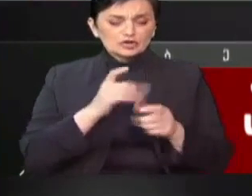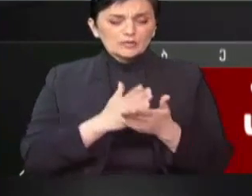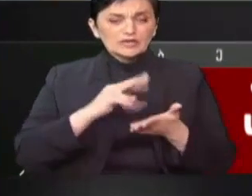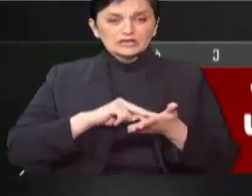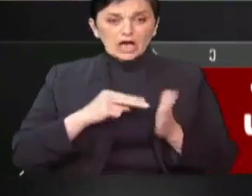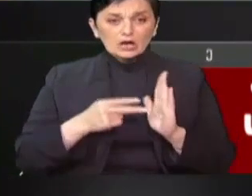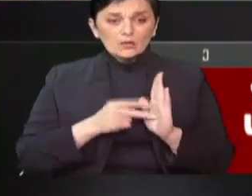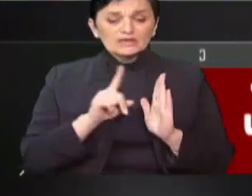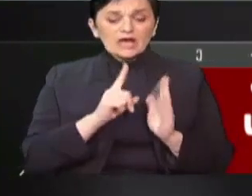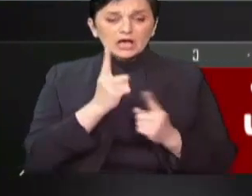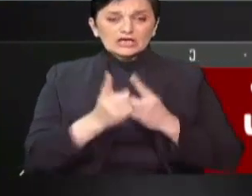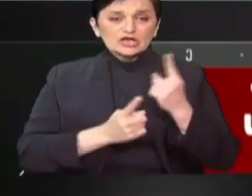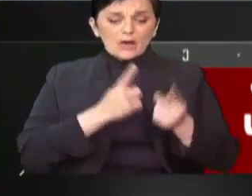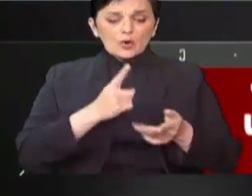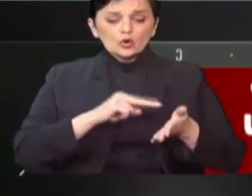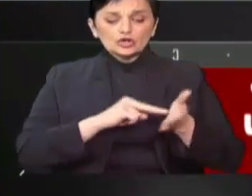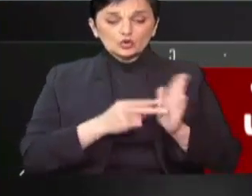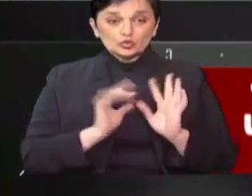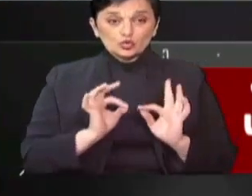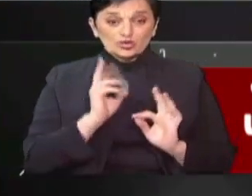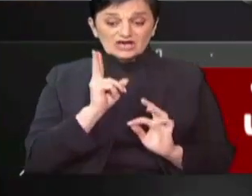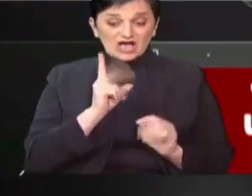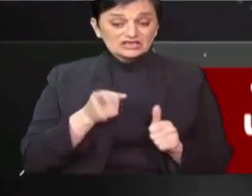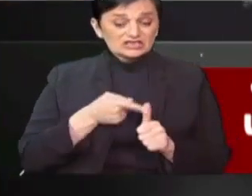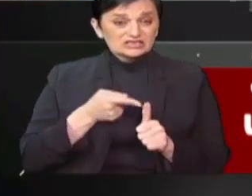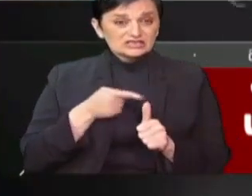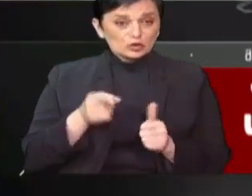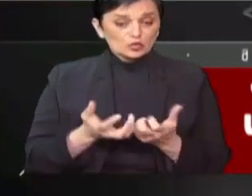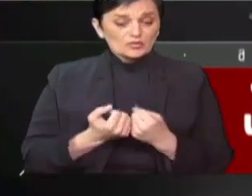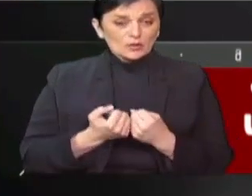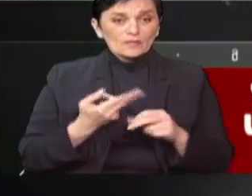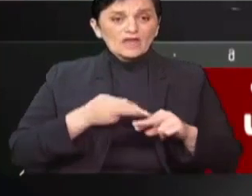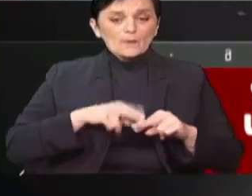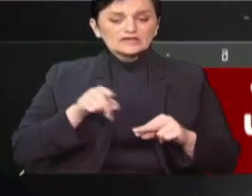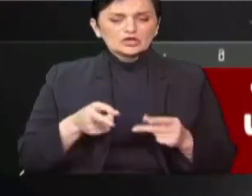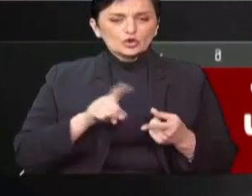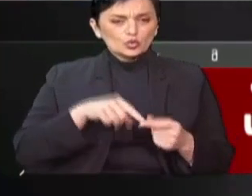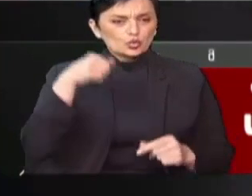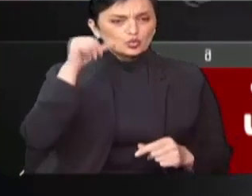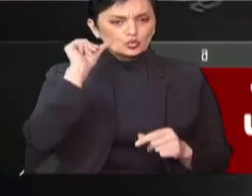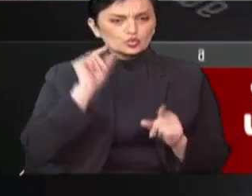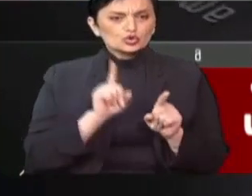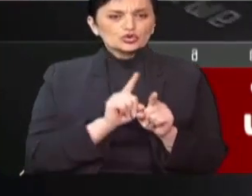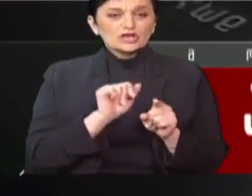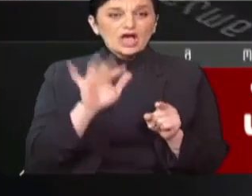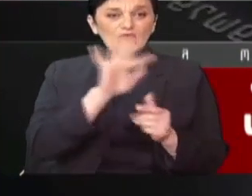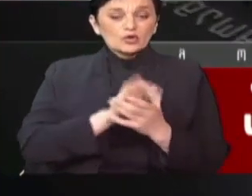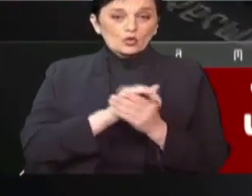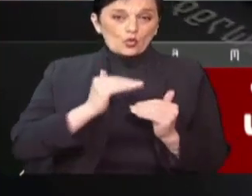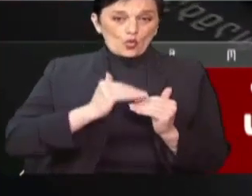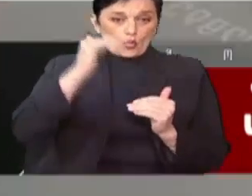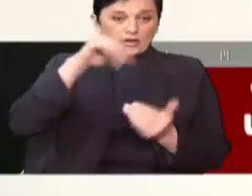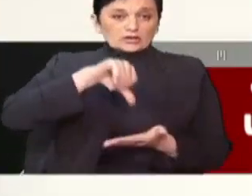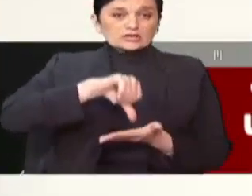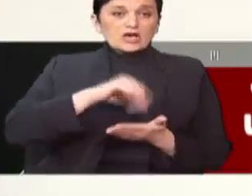რომ რა რეფორმები არის დაგეგმილი, რომ სწორედ ეს კანდიდატის სტატუსი მიიღოს. Ამასთან დაკავშირებით გუშინაც ევროკავშირის უმაღლესმა